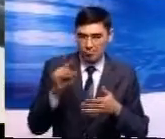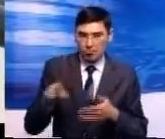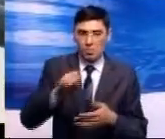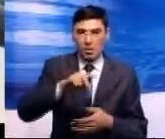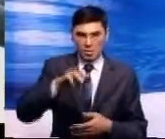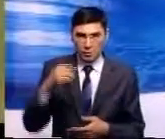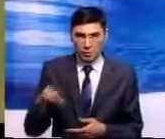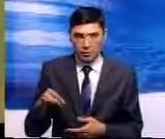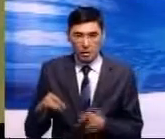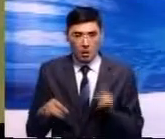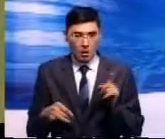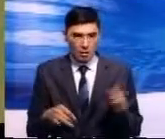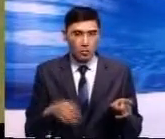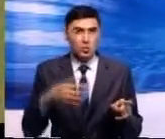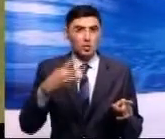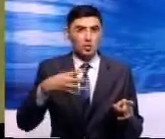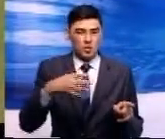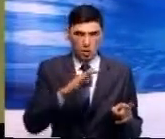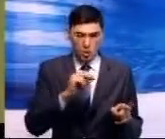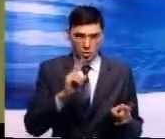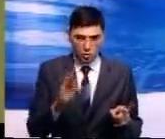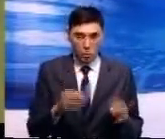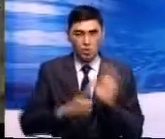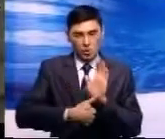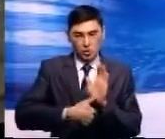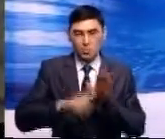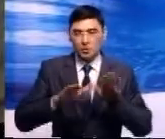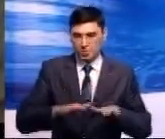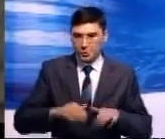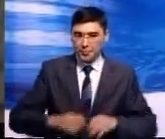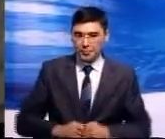«Тобол-М» с 40 очками расположилась на 6-м месте.